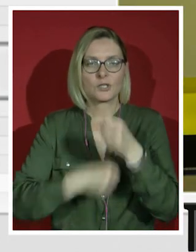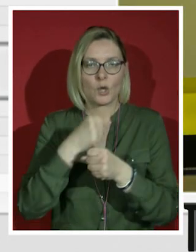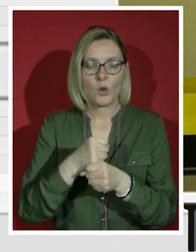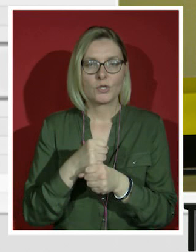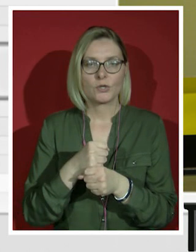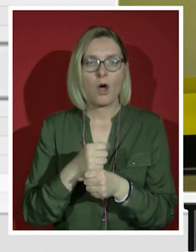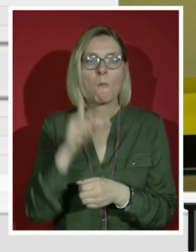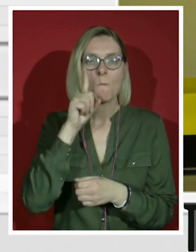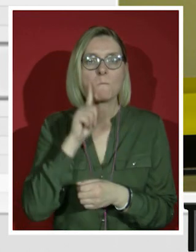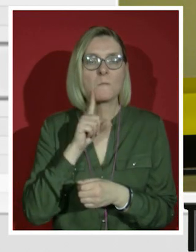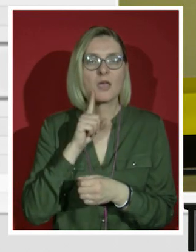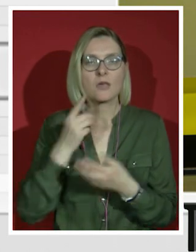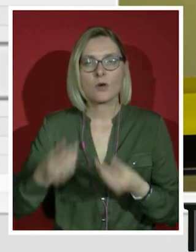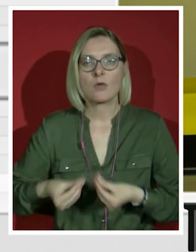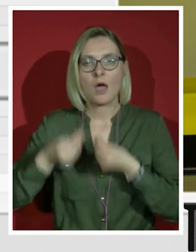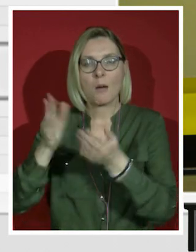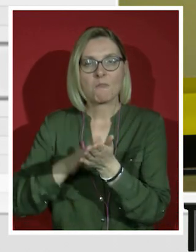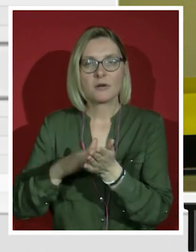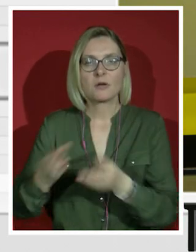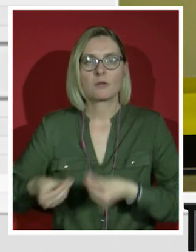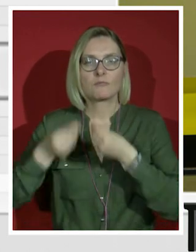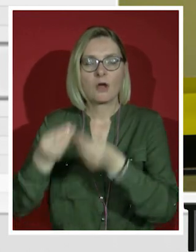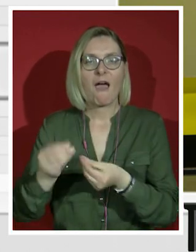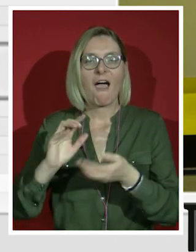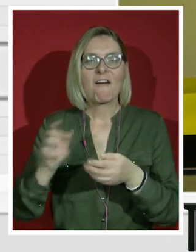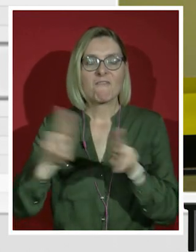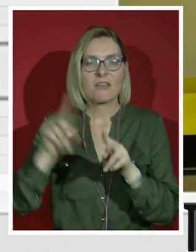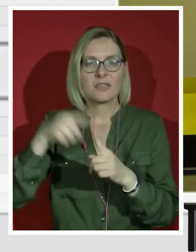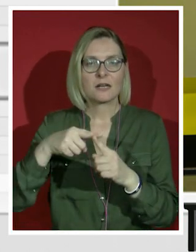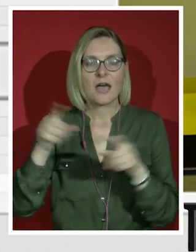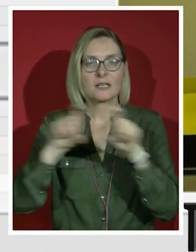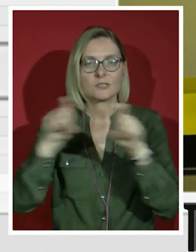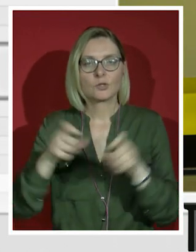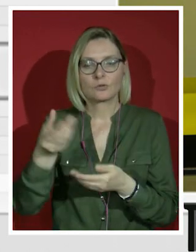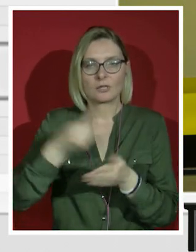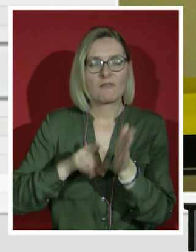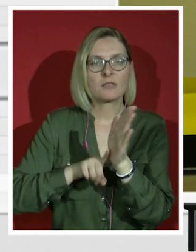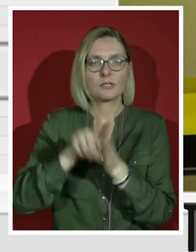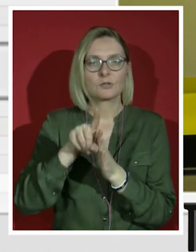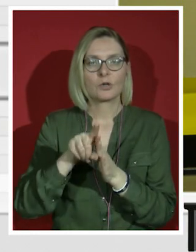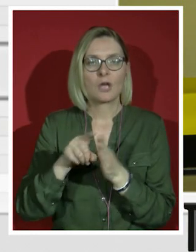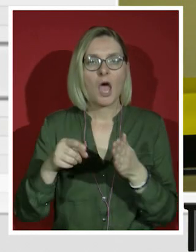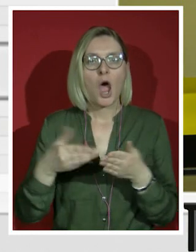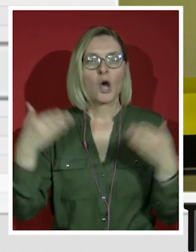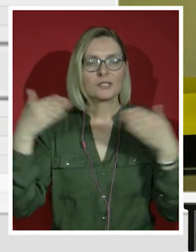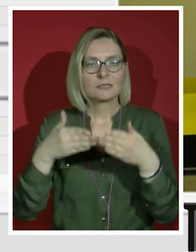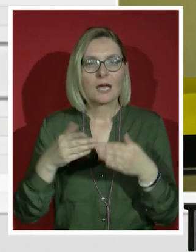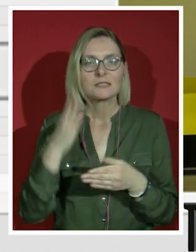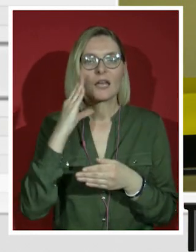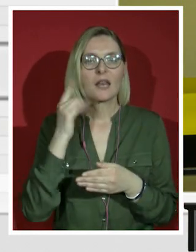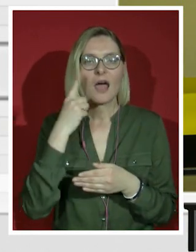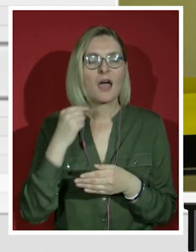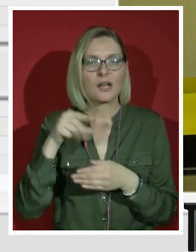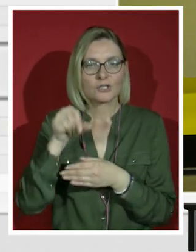да пуштаме мостра во ветеринарен институт и ни дават резултат концентрација на шекери. Сахарозата,